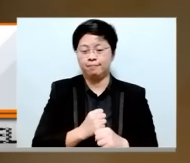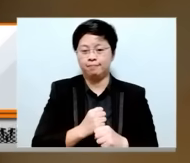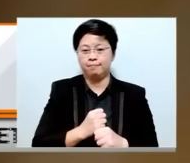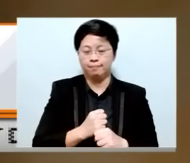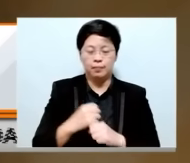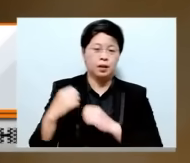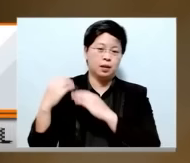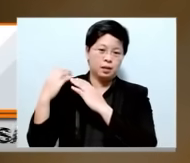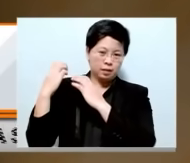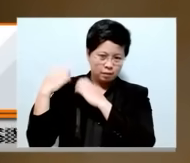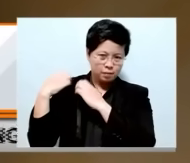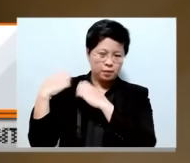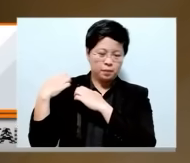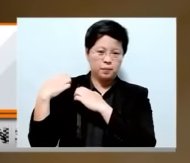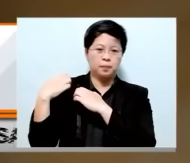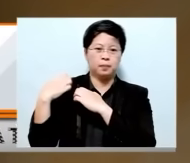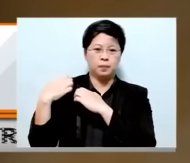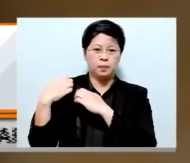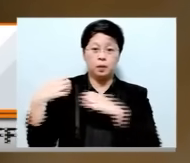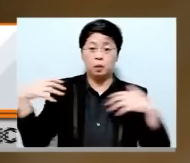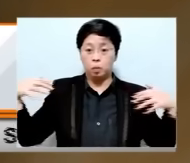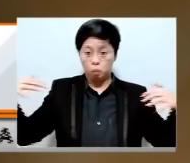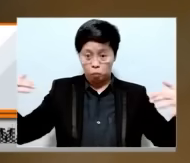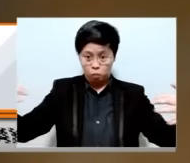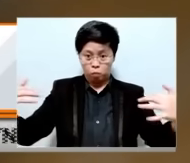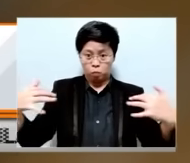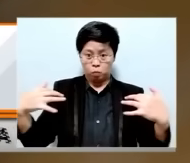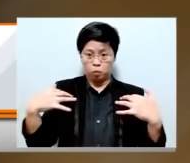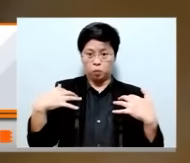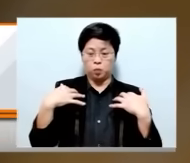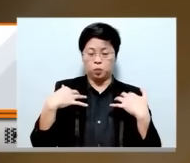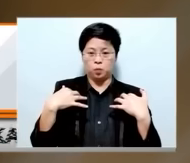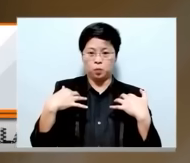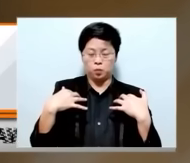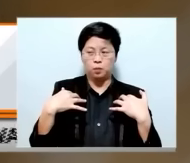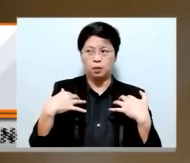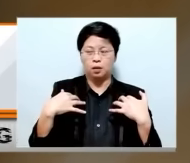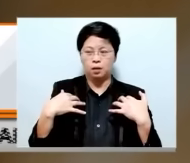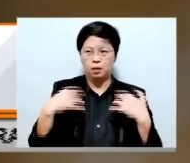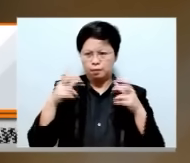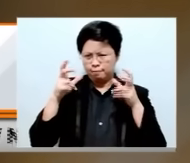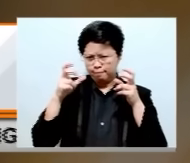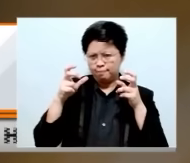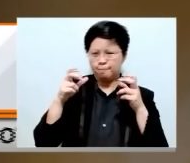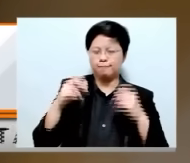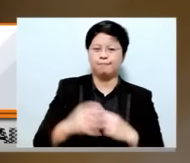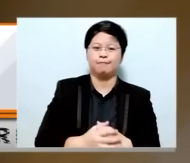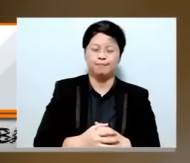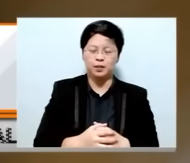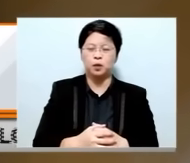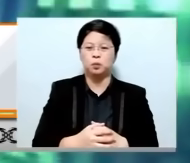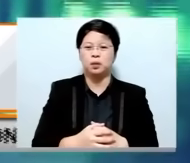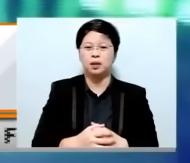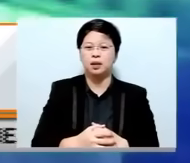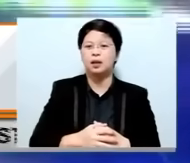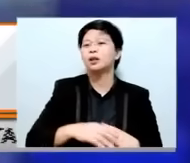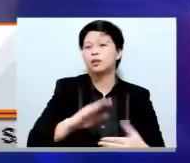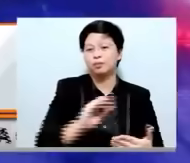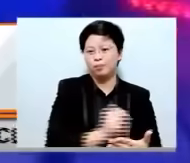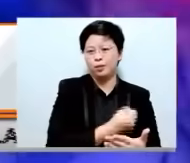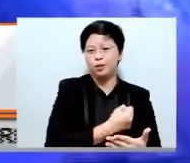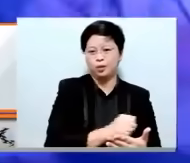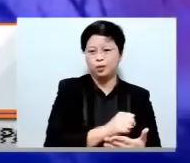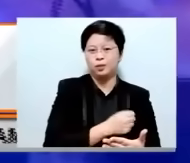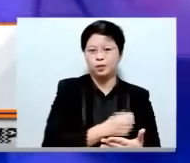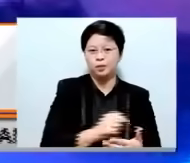na daragsa ang mga tao para pakinggan ang ilan sa mga hits ng nasabing grupo, kabilang na nga riyan